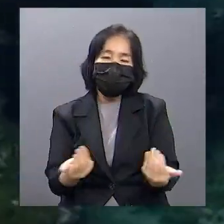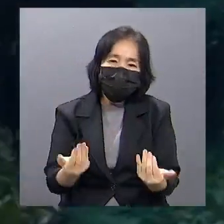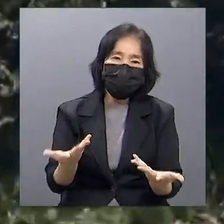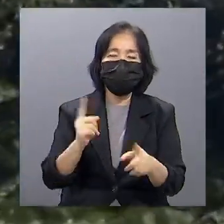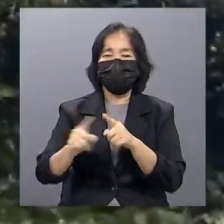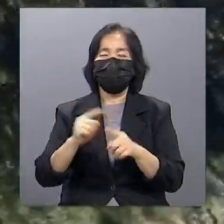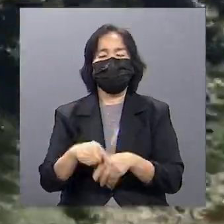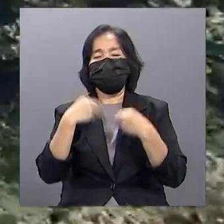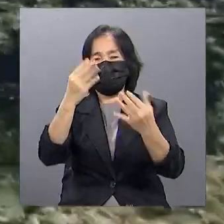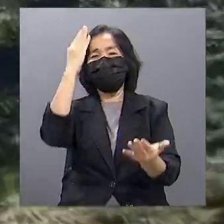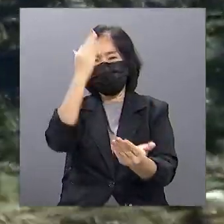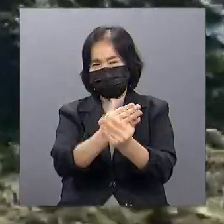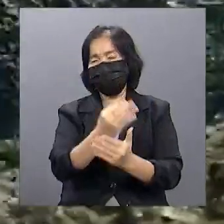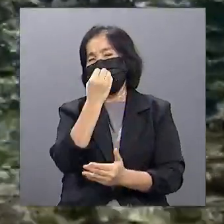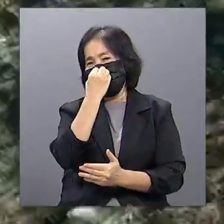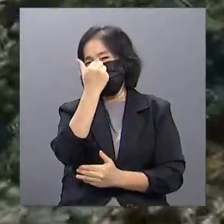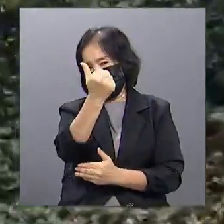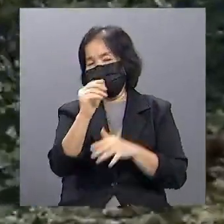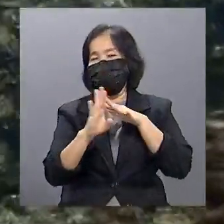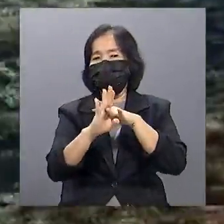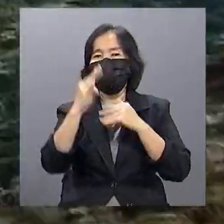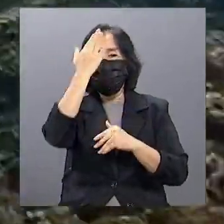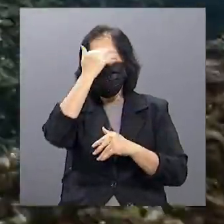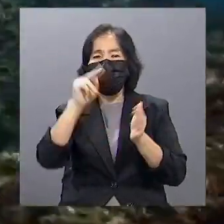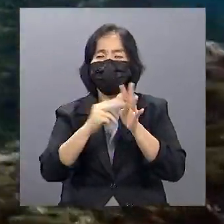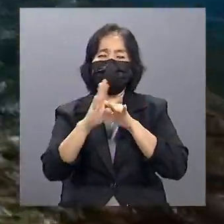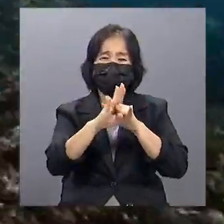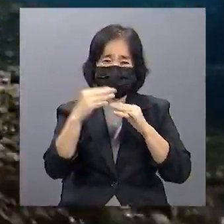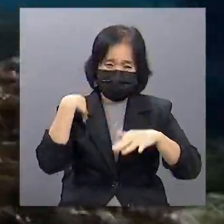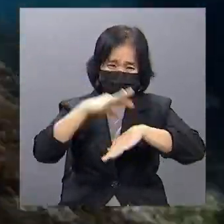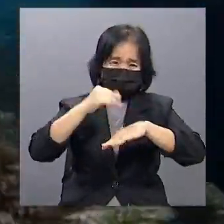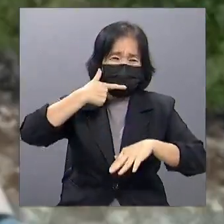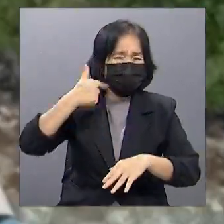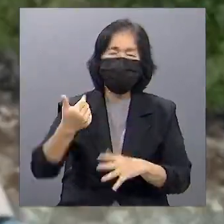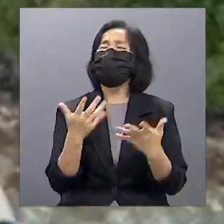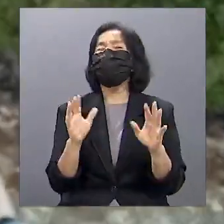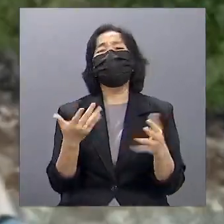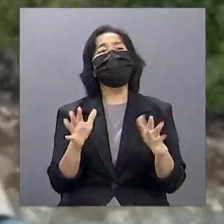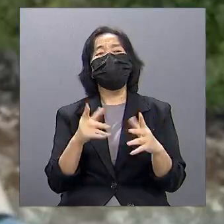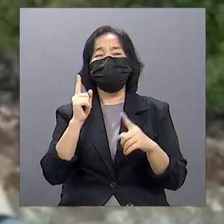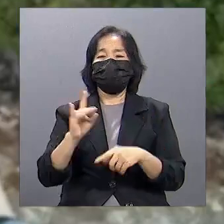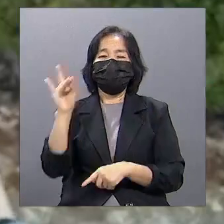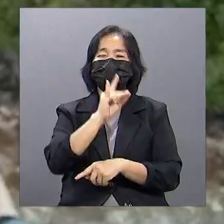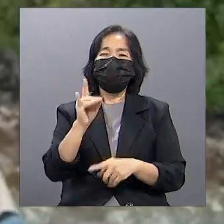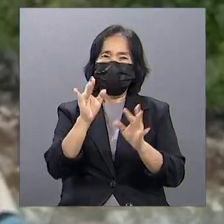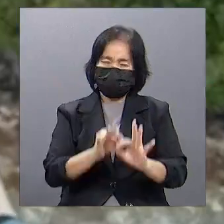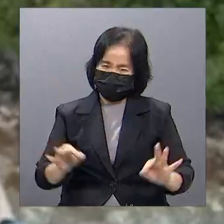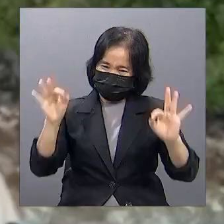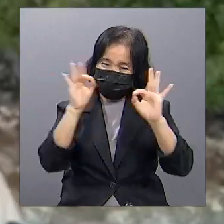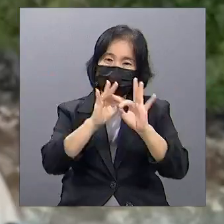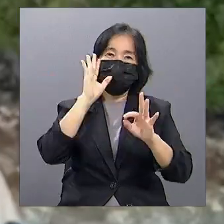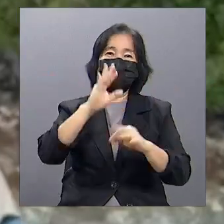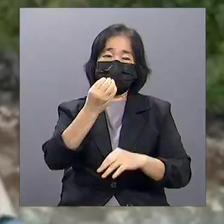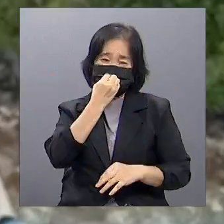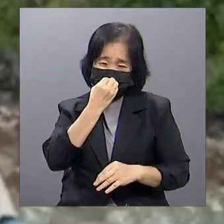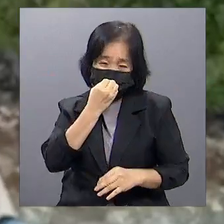ให้เลิกกันเพราะว่าจริงๆแล้วฉลามก็ไม่ใช่เป็นสัตว์ที่มีเนื้ออร่อยเป็นพิเศษหรือเป็นสัตว์ที่มีความสำคัญต้องบริโภคเป็นสัตว์น้ำ